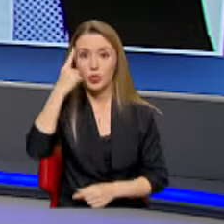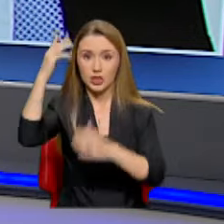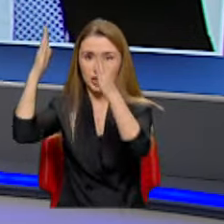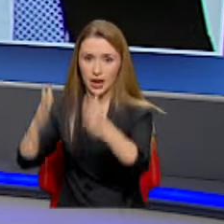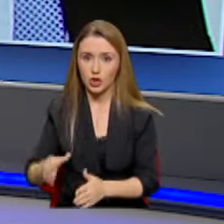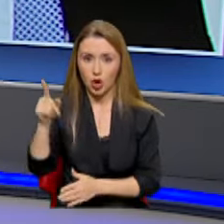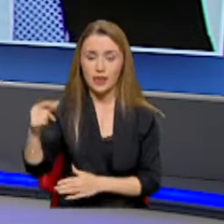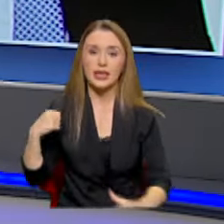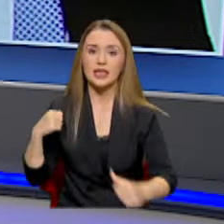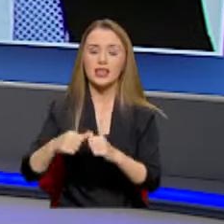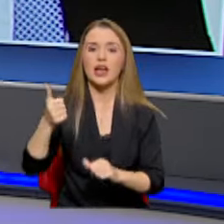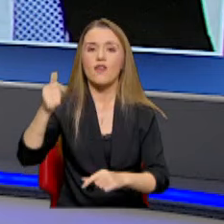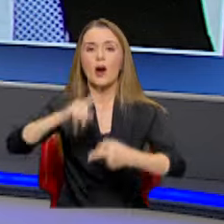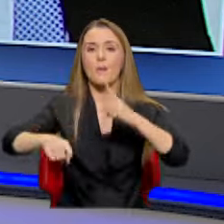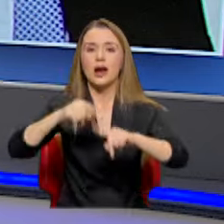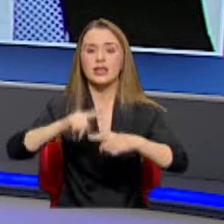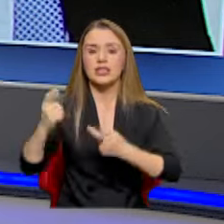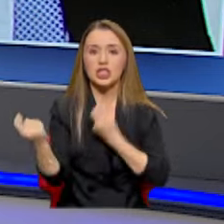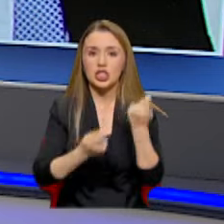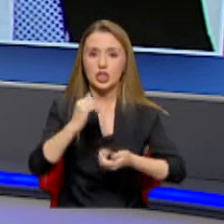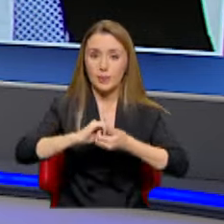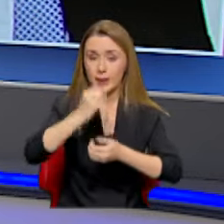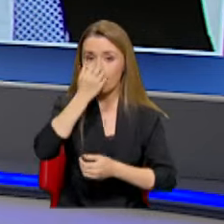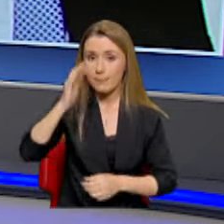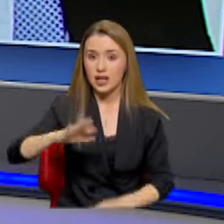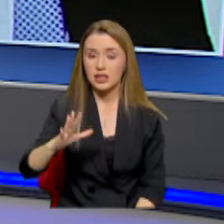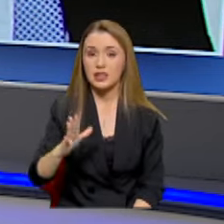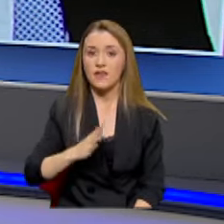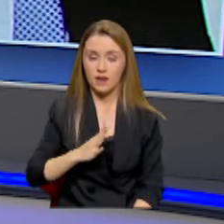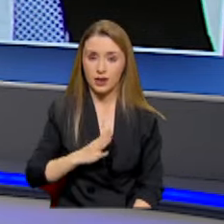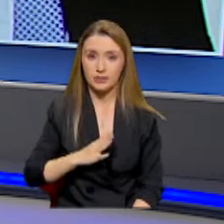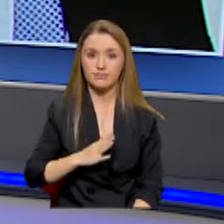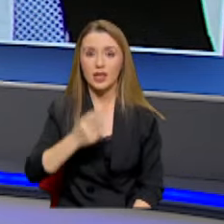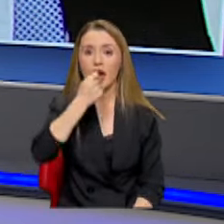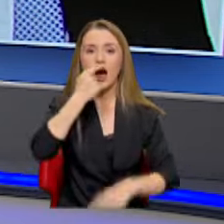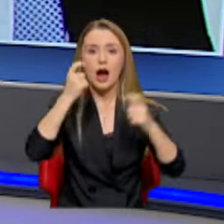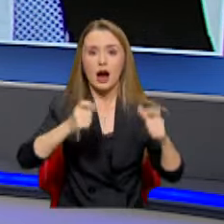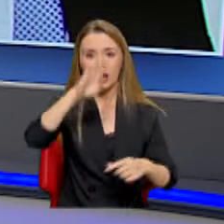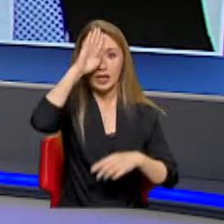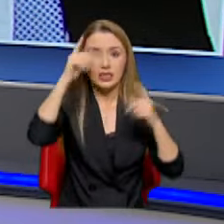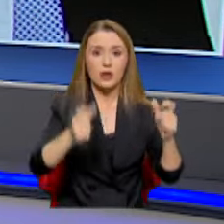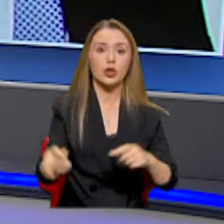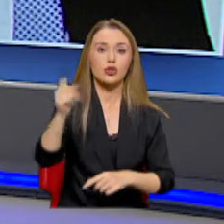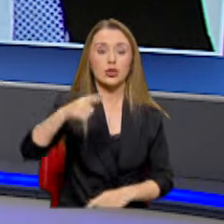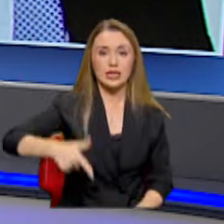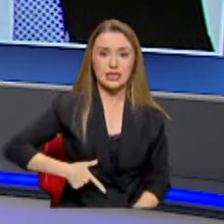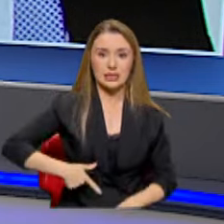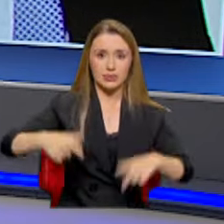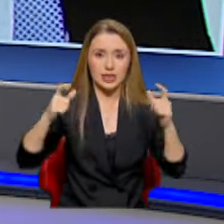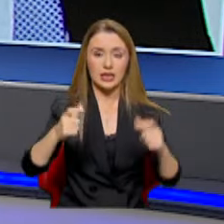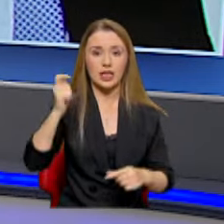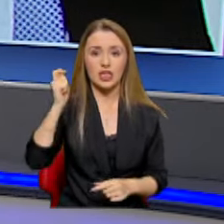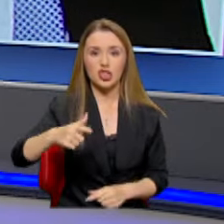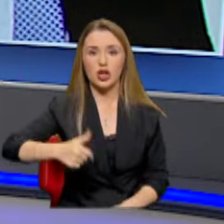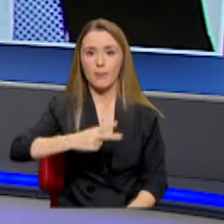Erdoğan yeniden Refah Partisi'nin işbirliği beklentisi içinde olduğu Ankara ve İstanbul'dan sonra İzmir'de de ilçe